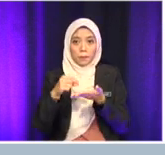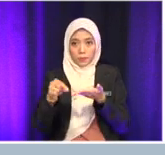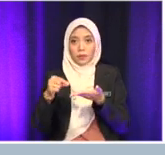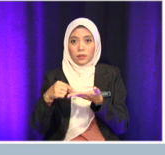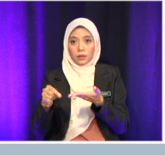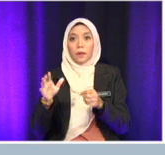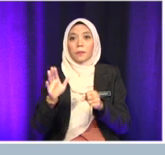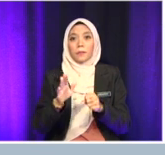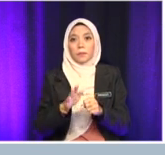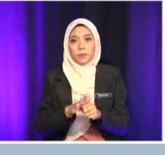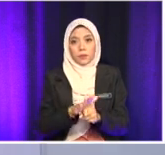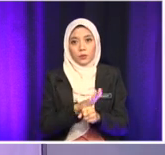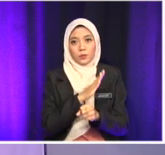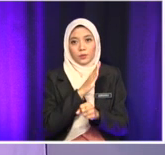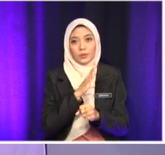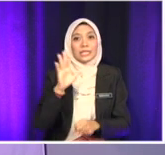lah